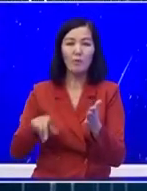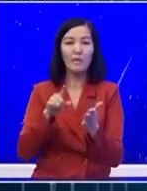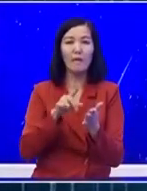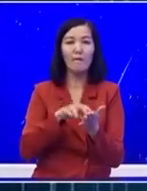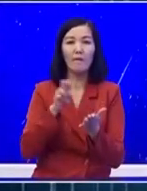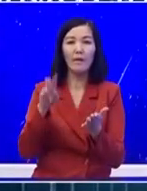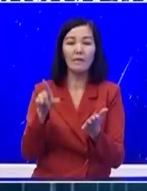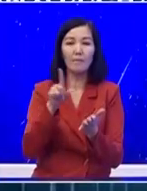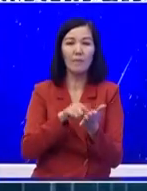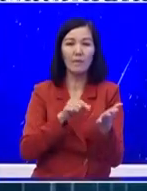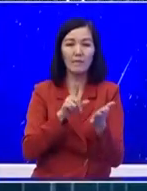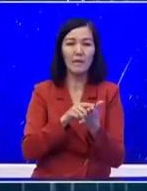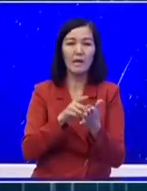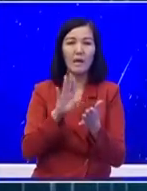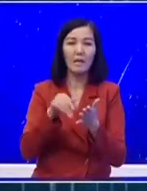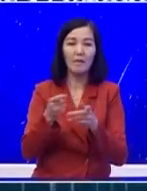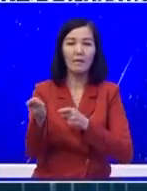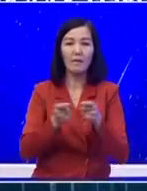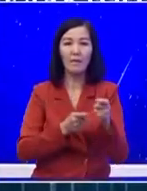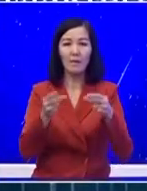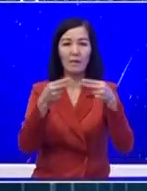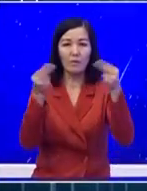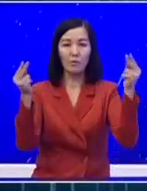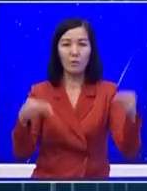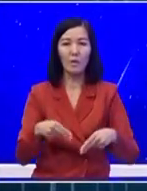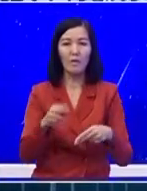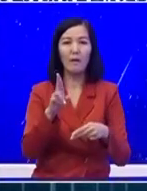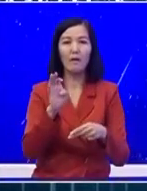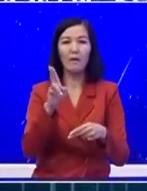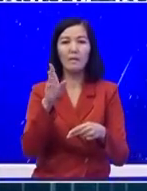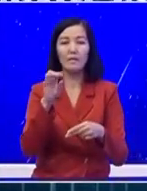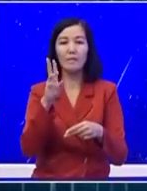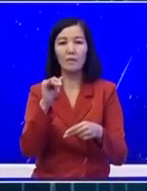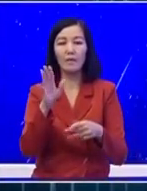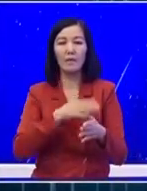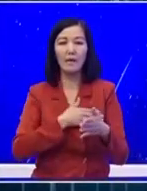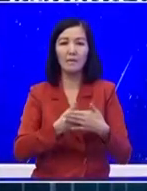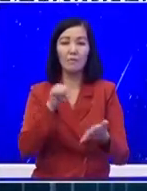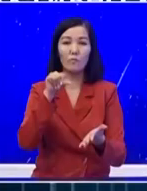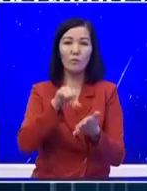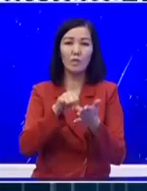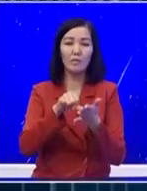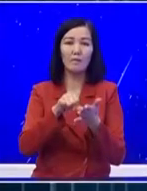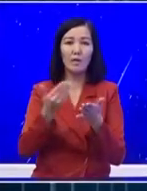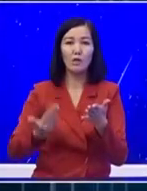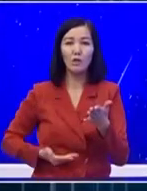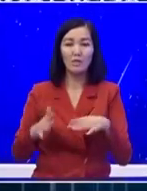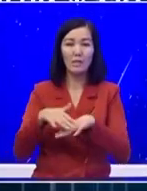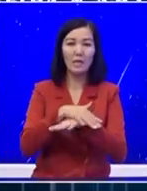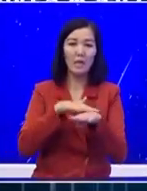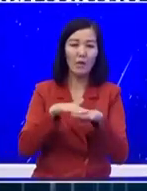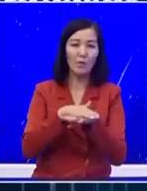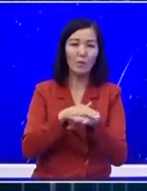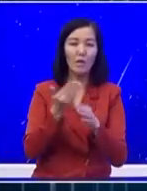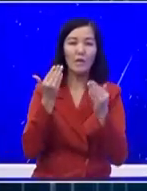главным редактором республиканской газеты «Касипкер», тем самым активно участвуя в жизни народа. Выражаю глубокую скорбь в связи с такой